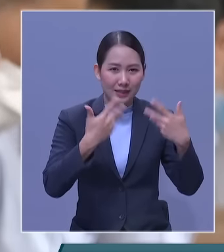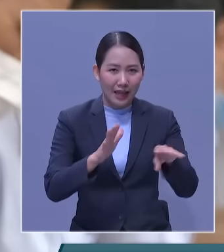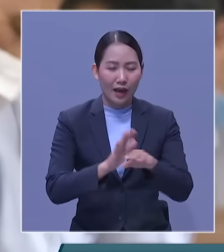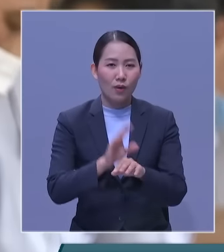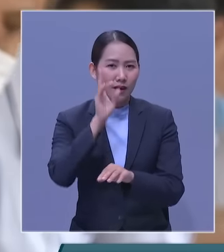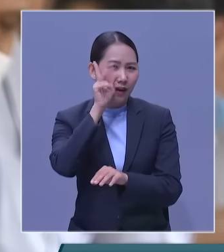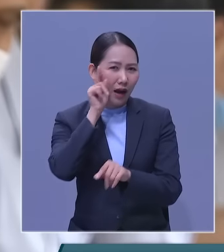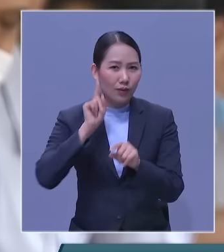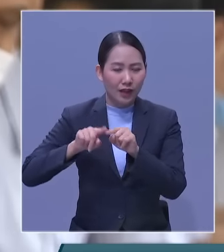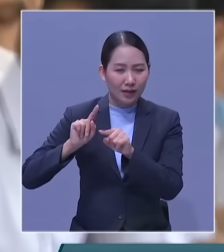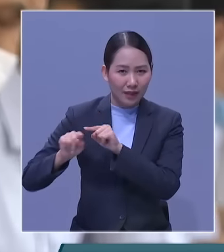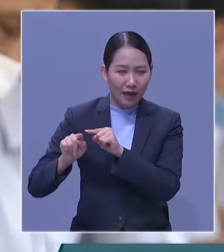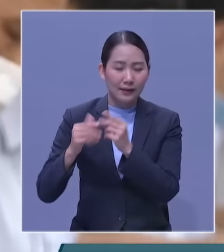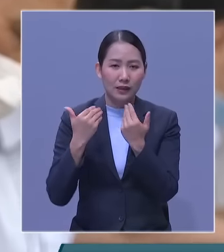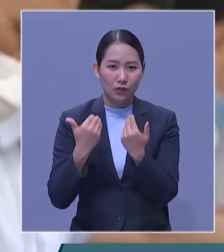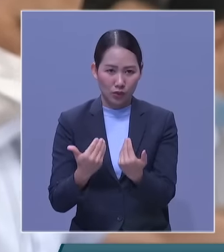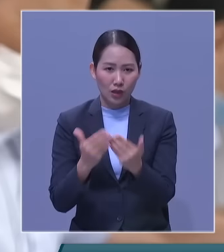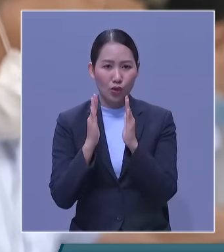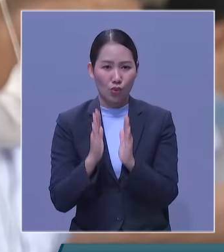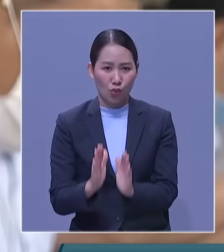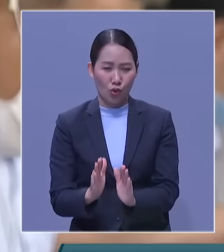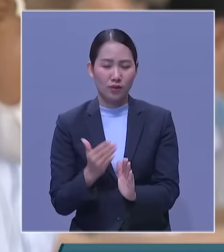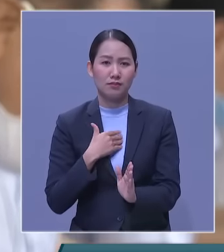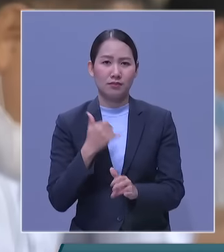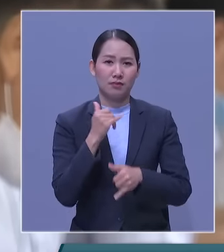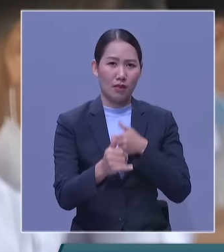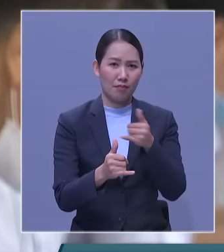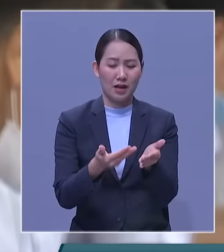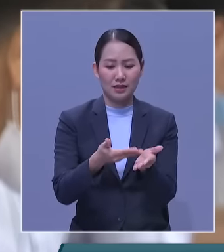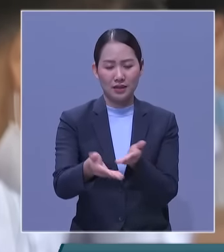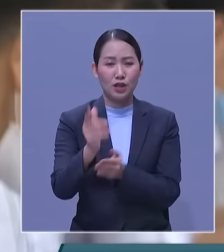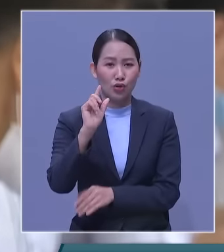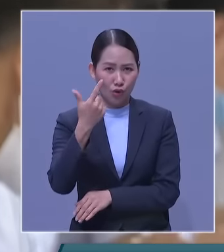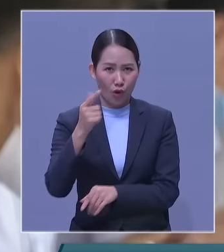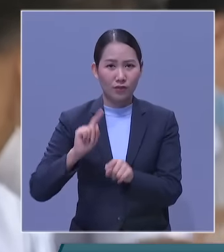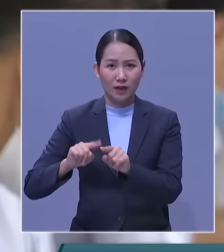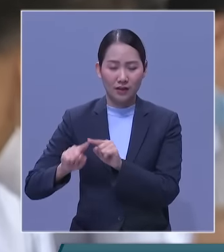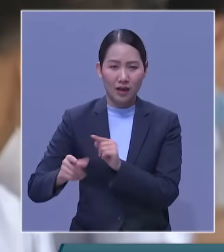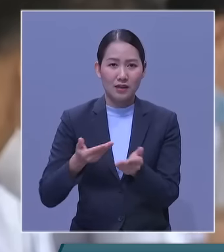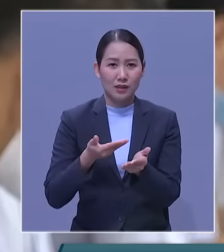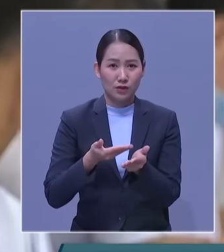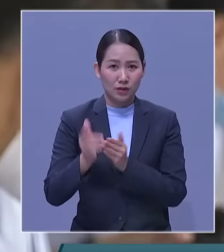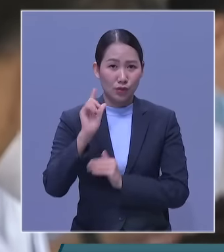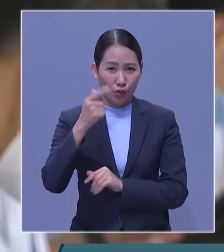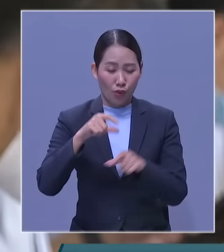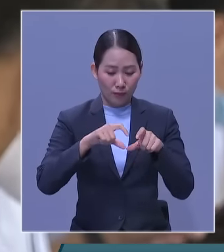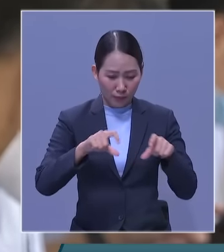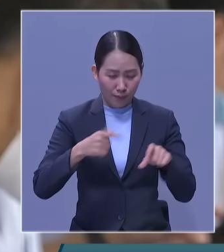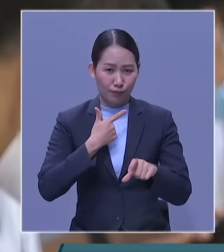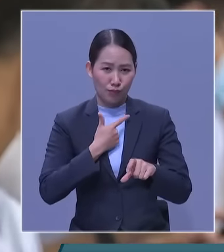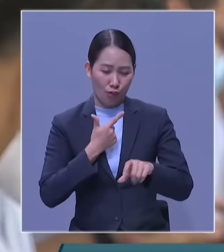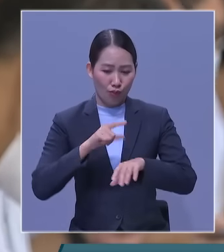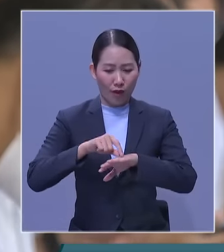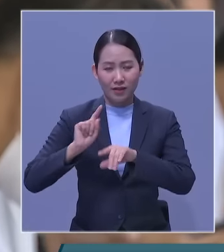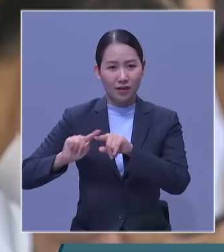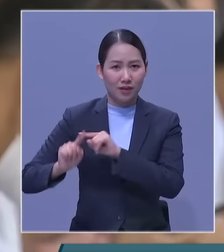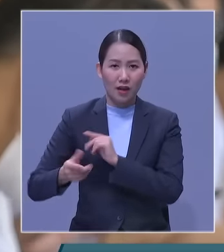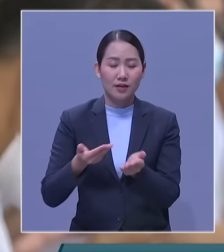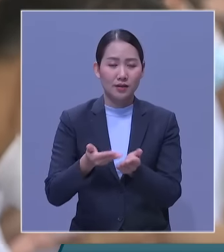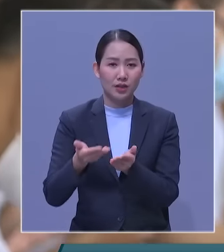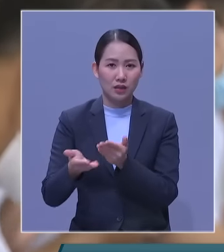ำอยู่นะคะถึงแม้ว่าราคาทองคำจะแตะประมาณ 41,400 บาทซึ่งถือว่าเป็นราคาที่สู